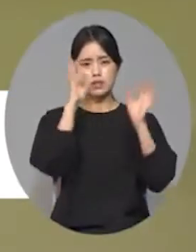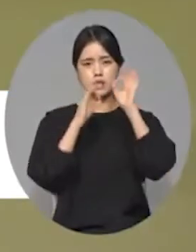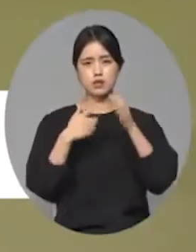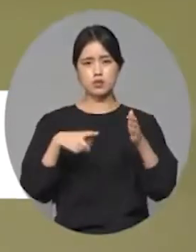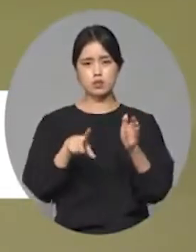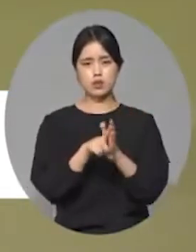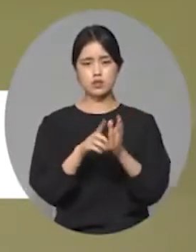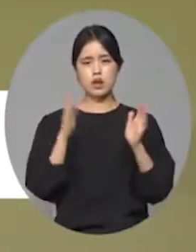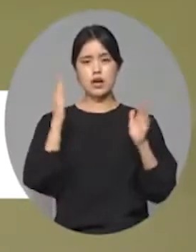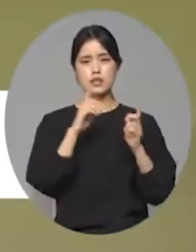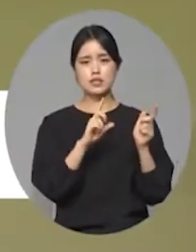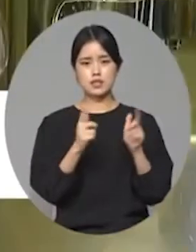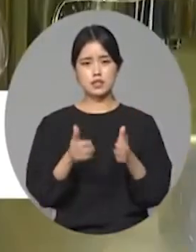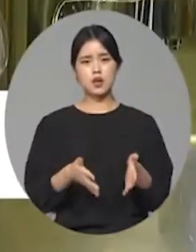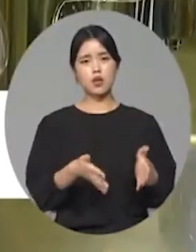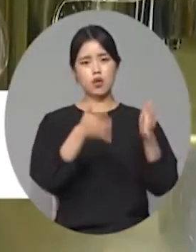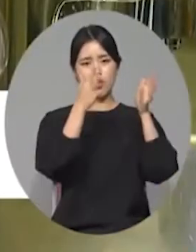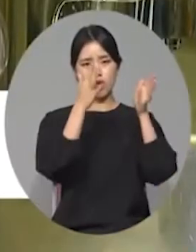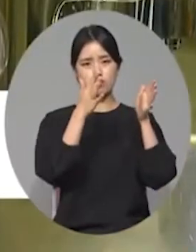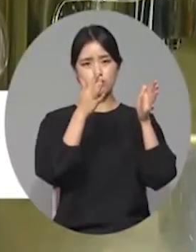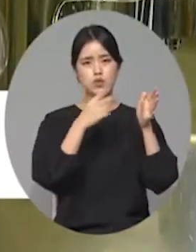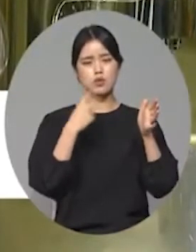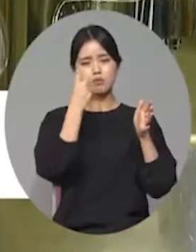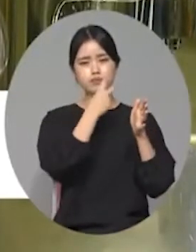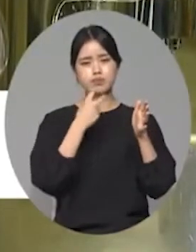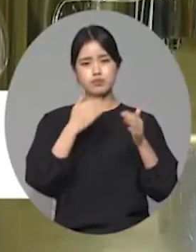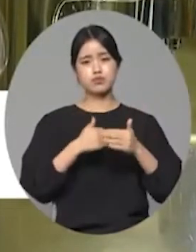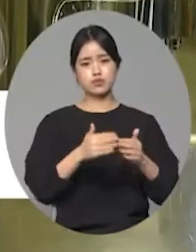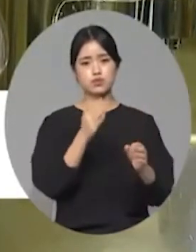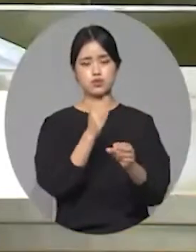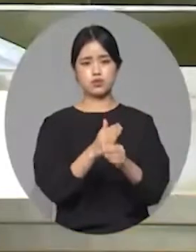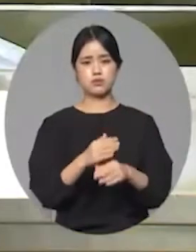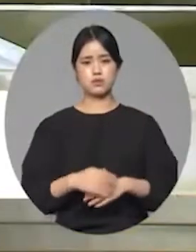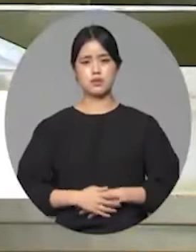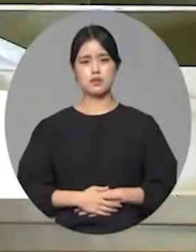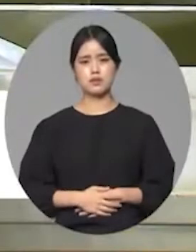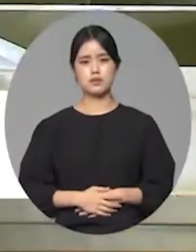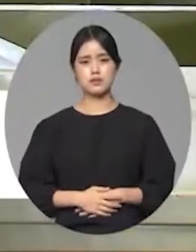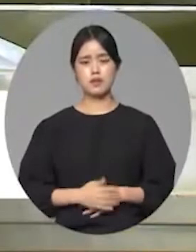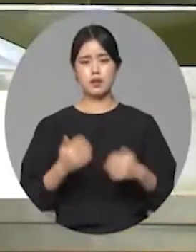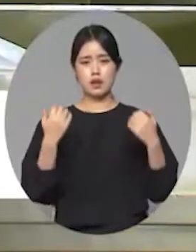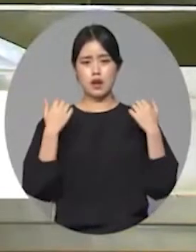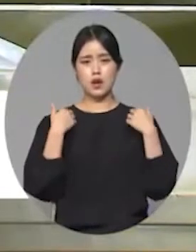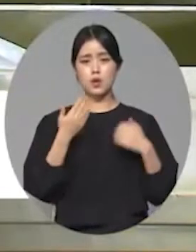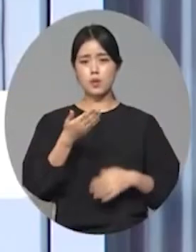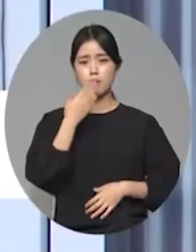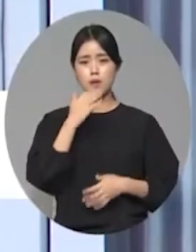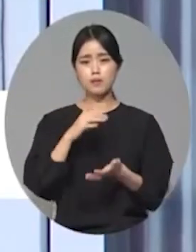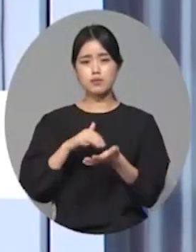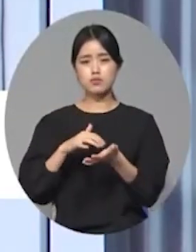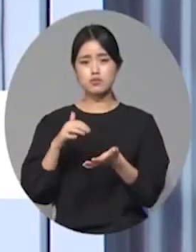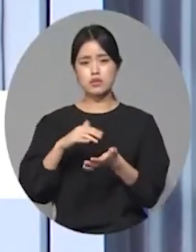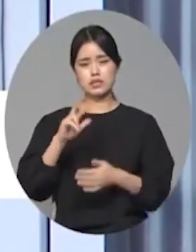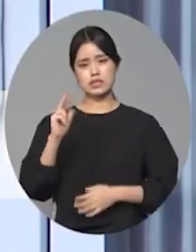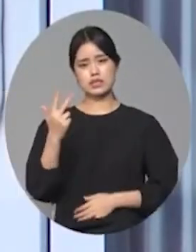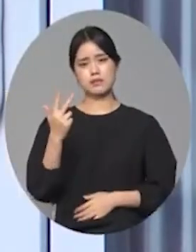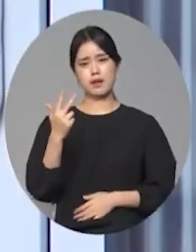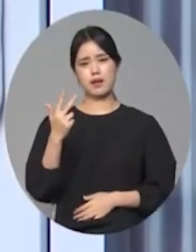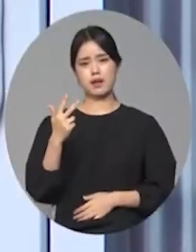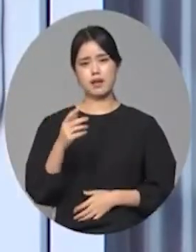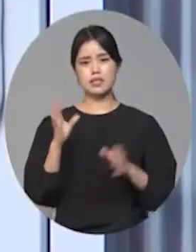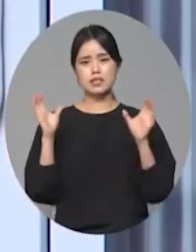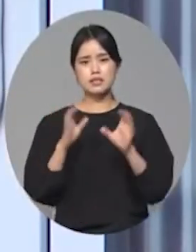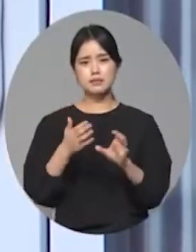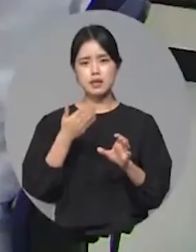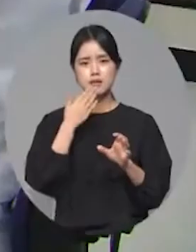해당 학생들의 가 건물과 보존 씩 조사를 벌이고 있다고 밝혔습니다 해당 학교의 급식 이론은 700여명이 며 집단